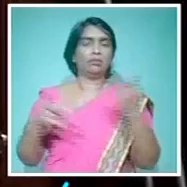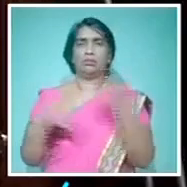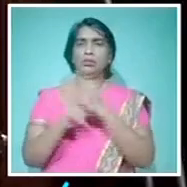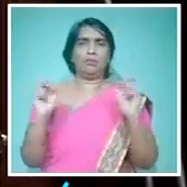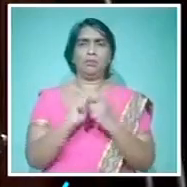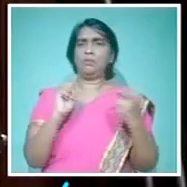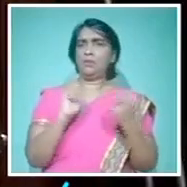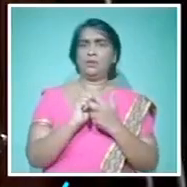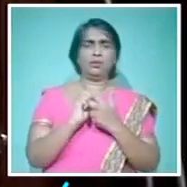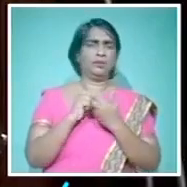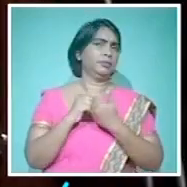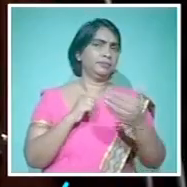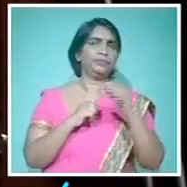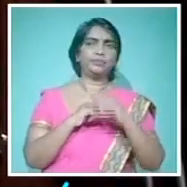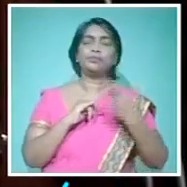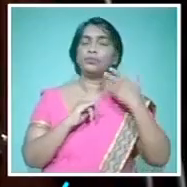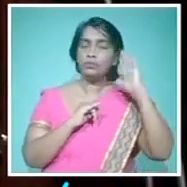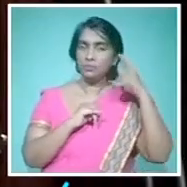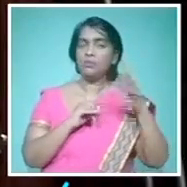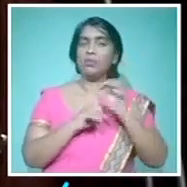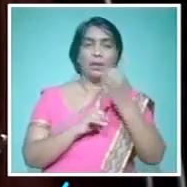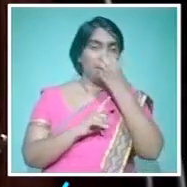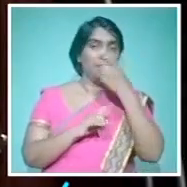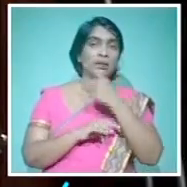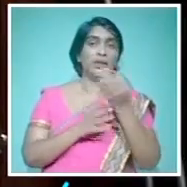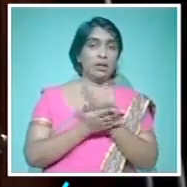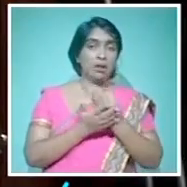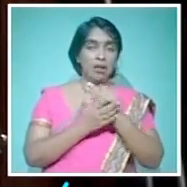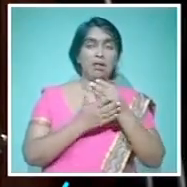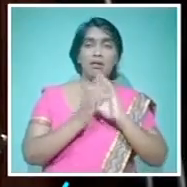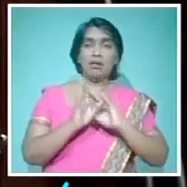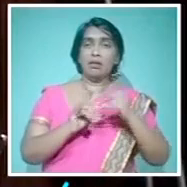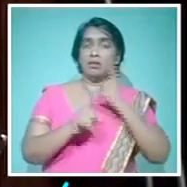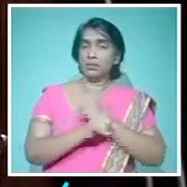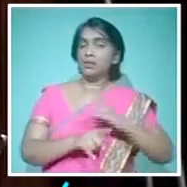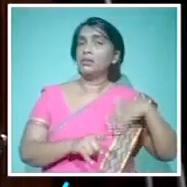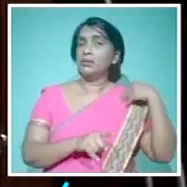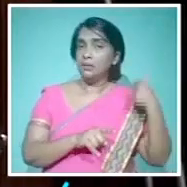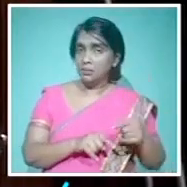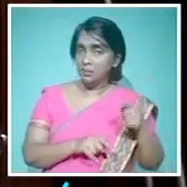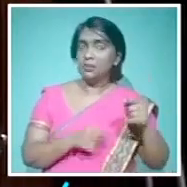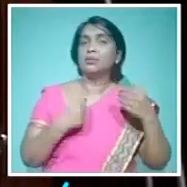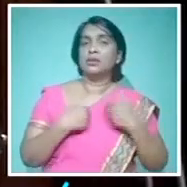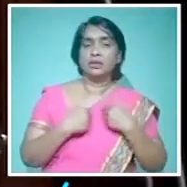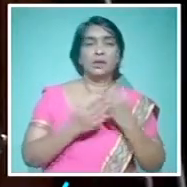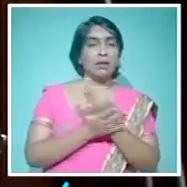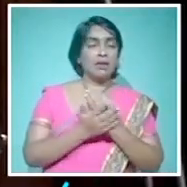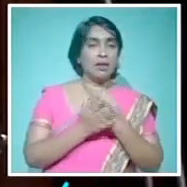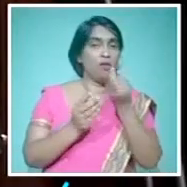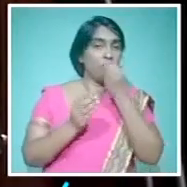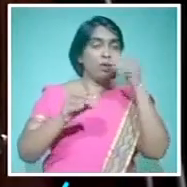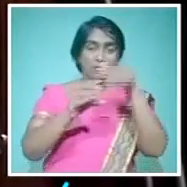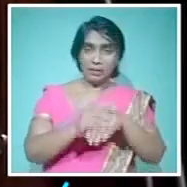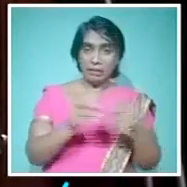ගැටුමක් බවට මේක පත් වෙමින් යනවා. විශේෂයෙන්ම පෙරාදෙණිය ආර්ට්ස් ෆැකල්ටි හිටපු දැන් ඉන්න පීඨාධිපතිතුමාටත් අපේ ආර්ට්ස් ෆැකල්ටි කැන්ටිමේ